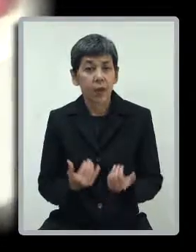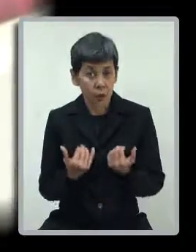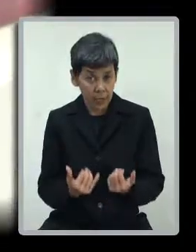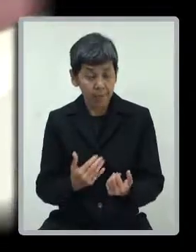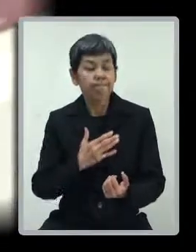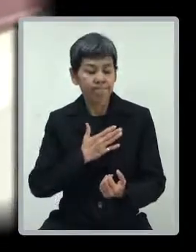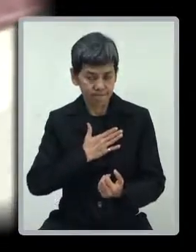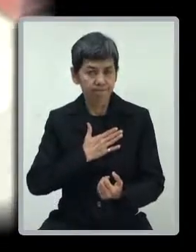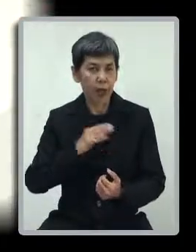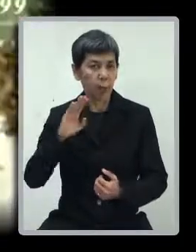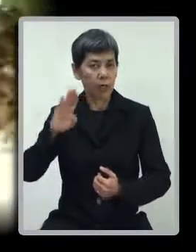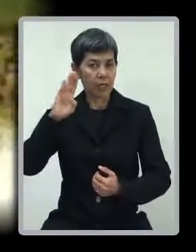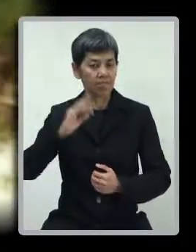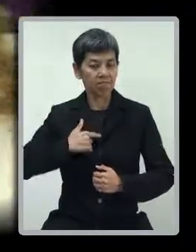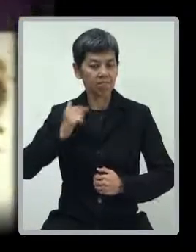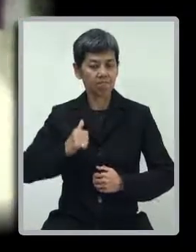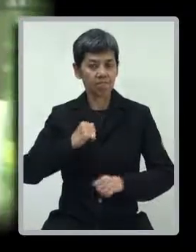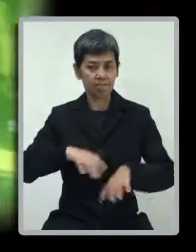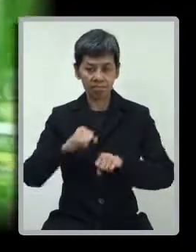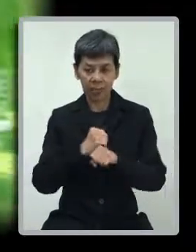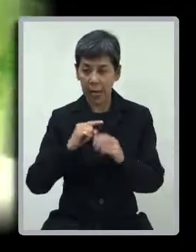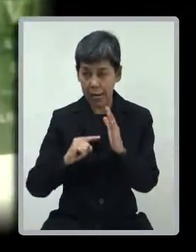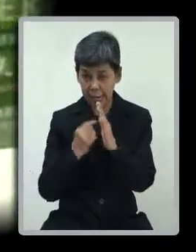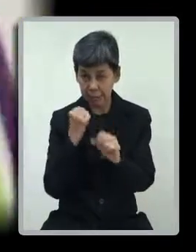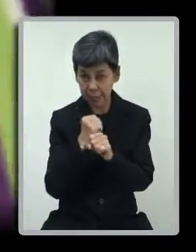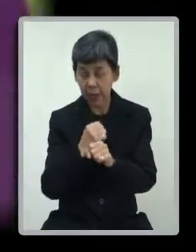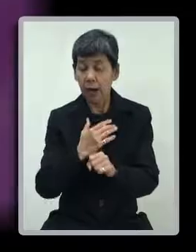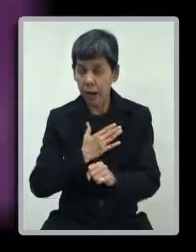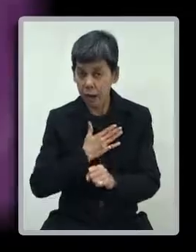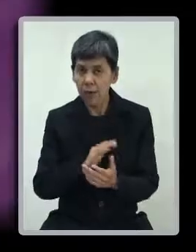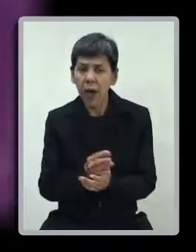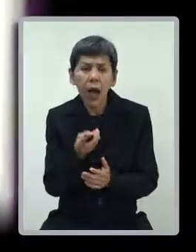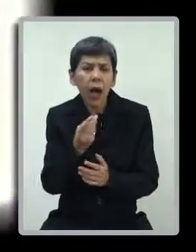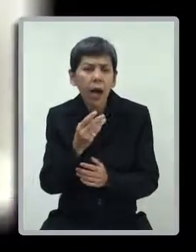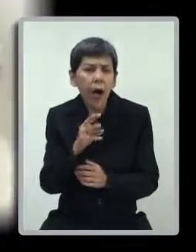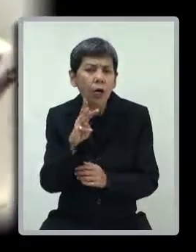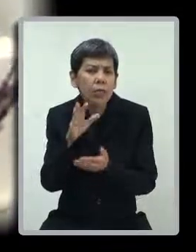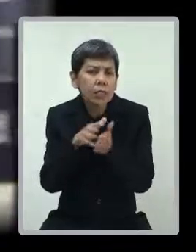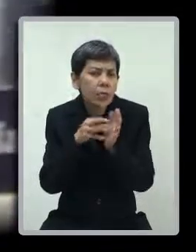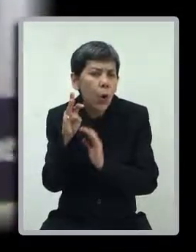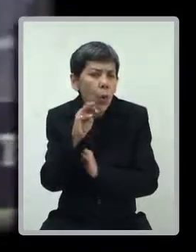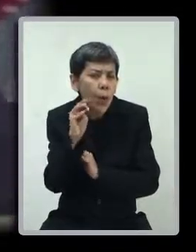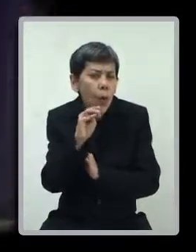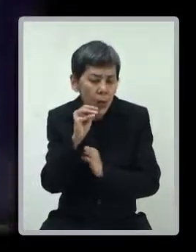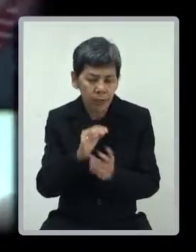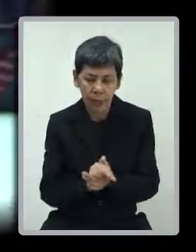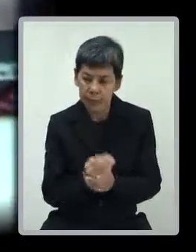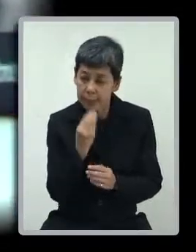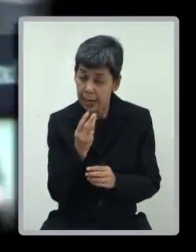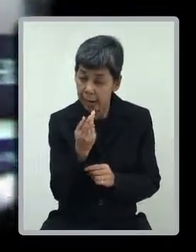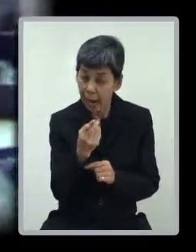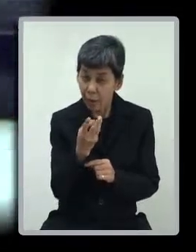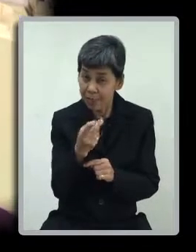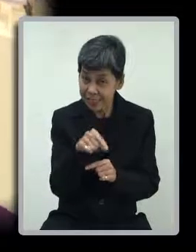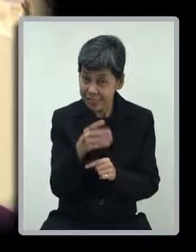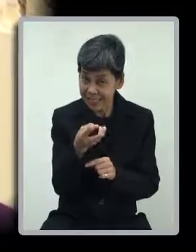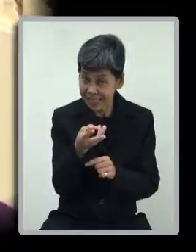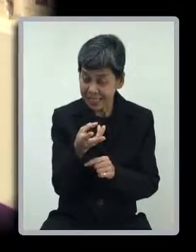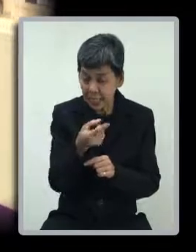วันนี้เราเป็นบริษัทแรกที่เริ่มต้นเนี่ยเอาข้าวไรเบอร์รี่อาจจะบอกว่าสารอาหารจากข้